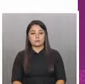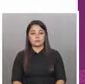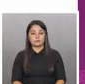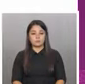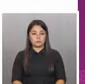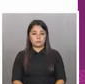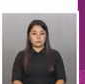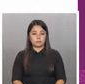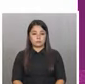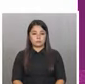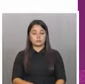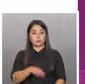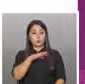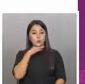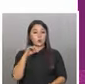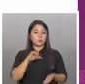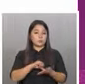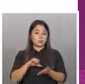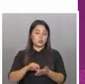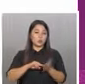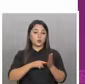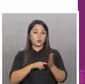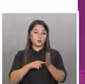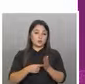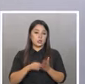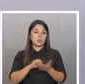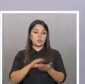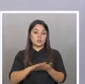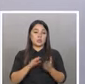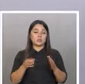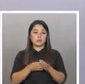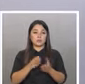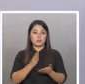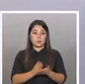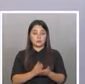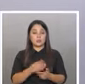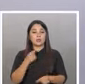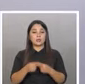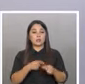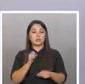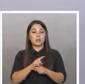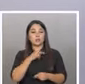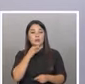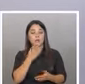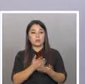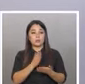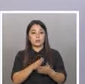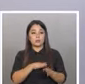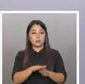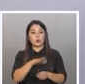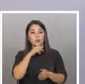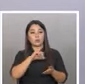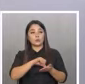біз көп мүшені біз көбейткіштерге жіктеп жаздық. Ал оқушылар, келесі тапсырманы орындайық. Көп